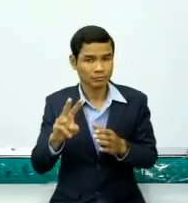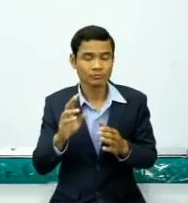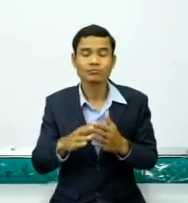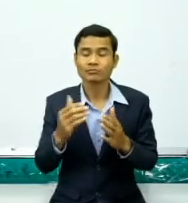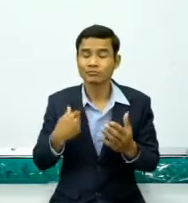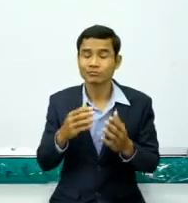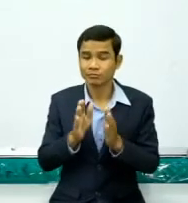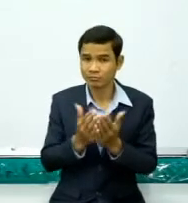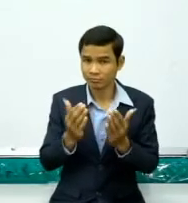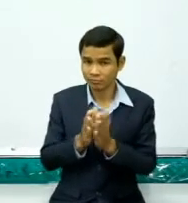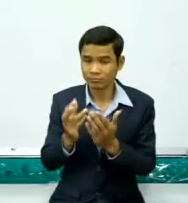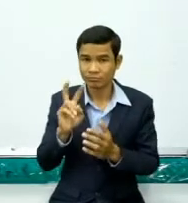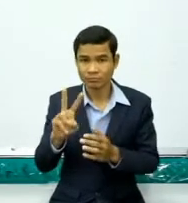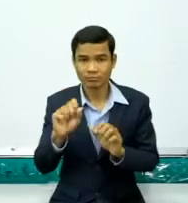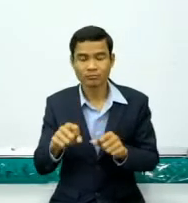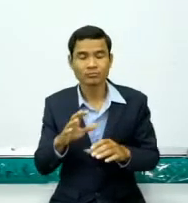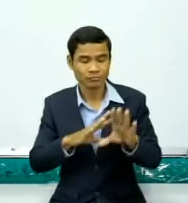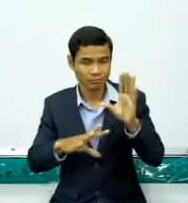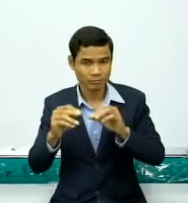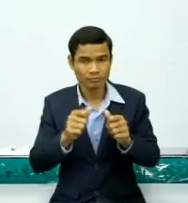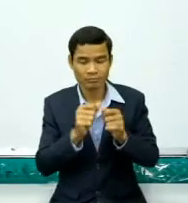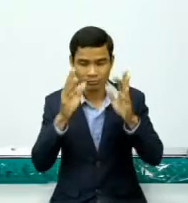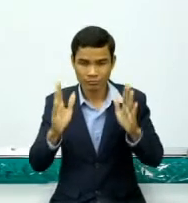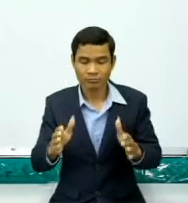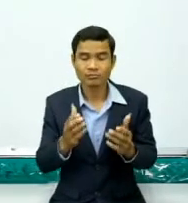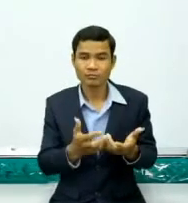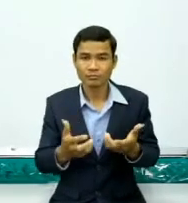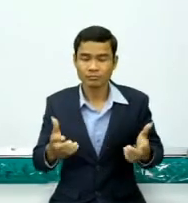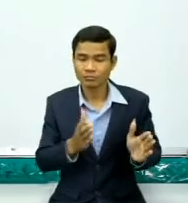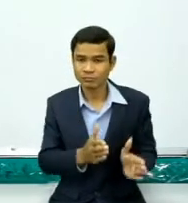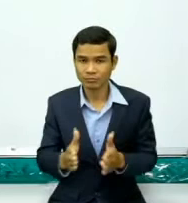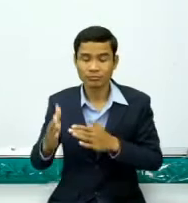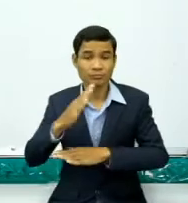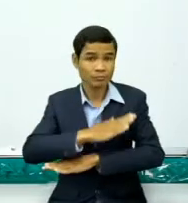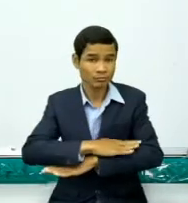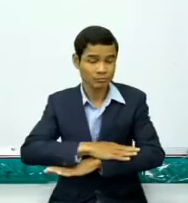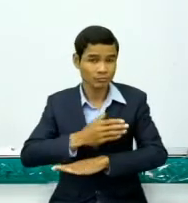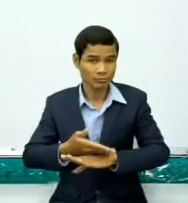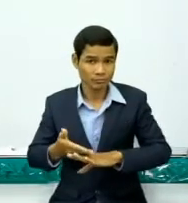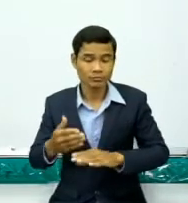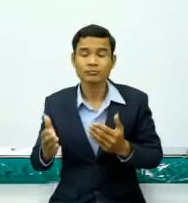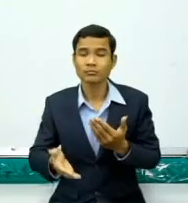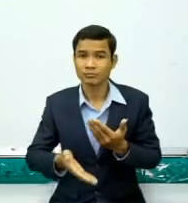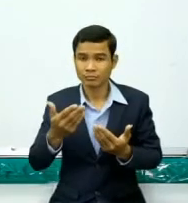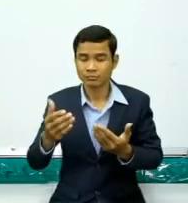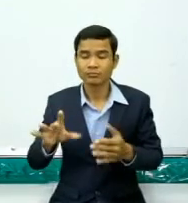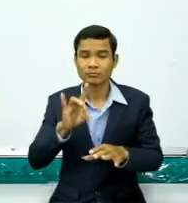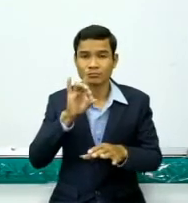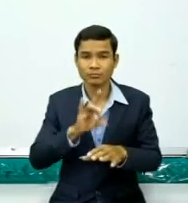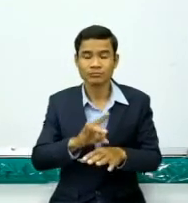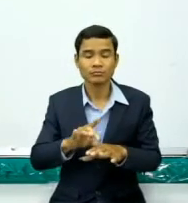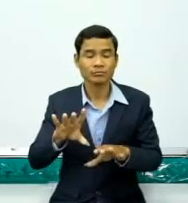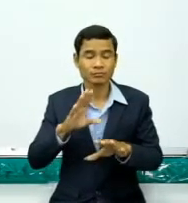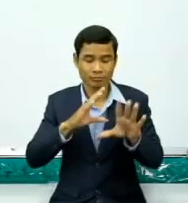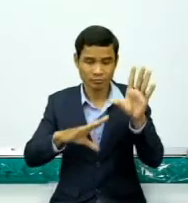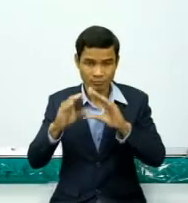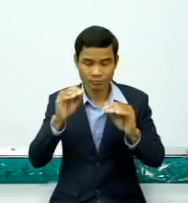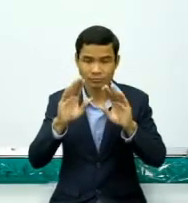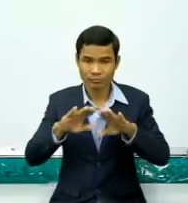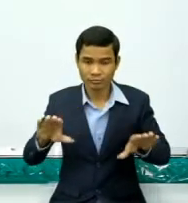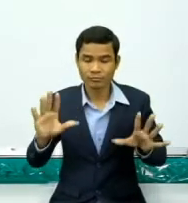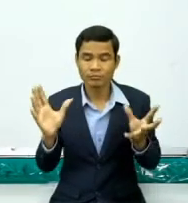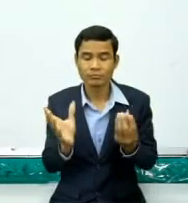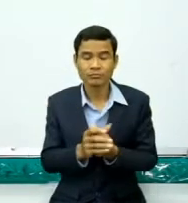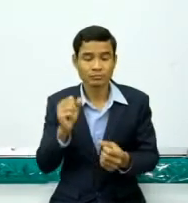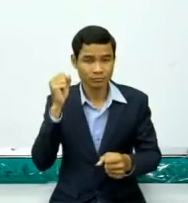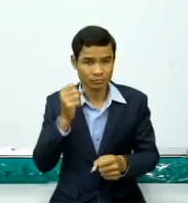nắp cho mọi riêng chùm mùi nè cừu. Con tìm xâm phải tặng ở khả nế. Chà, đặt nơi các bà khôn con. Chà, hồi nửa bê đợi con cùng bông tài riêng. Con trời